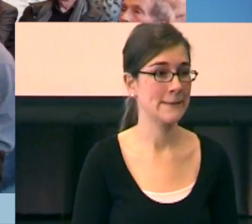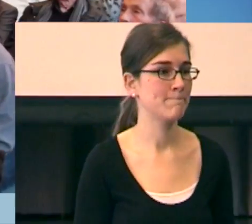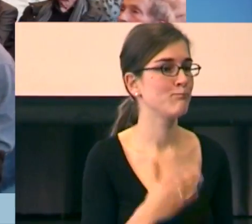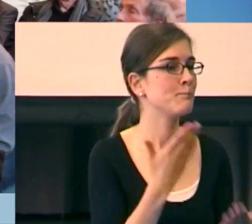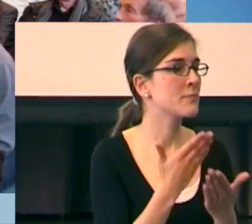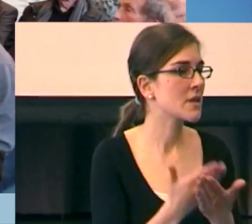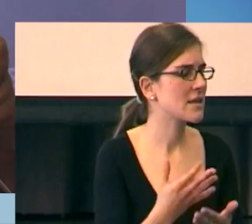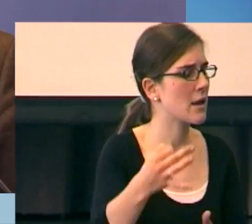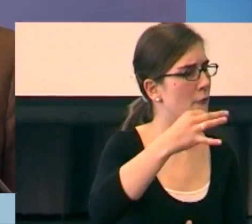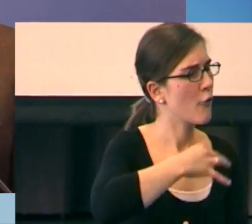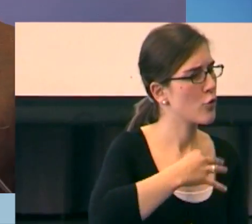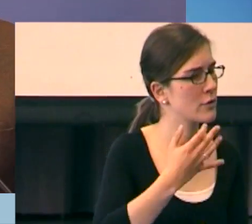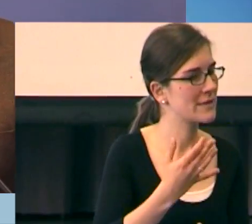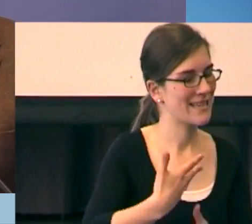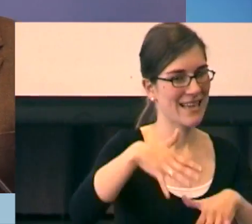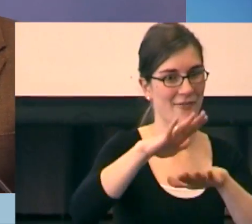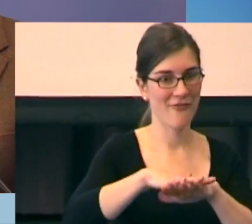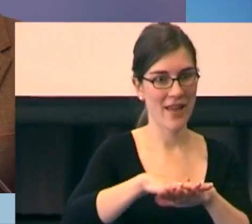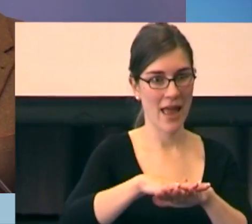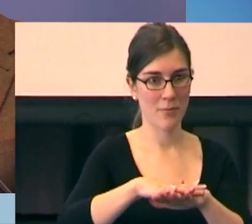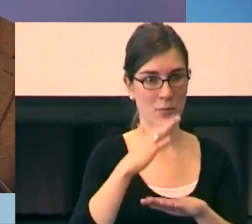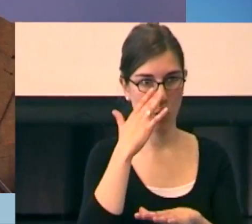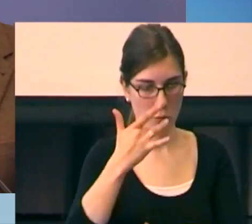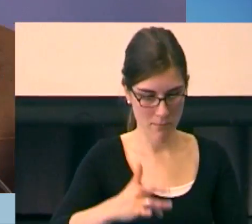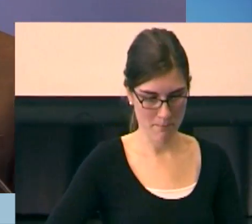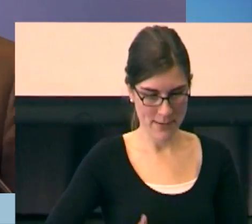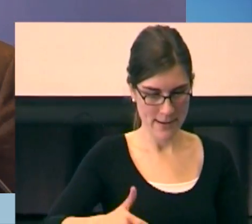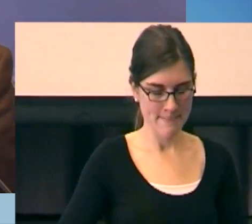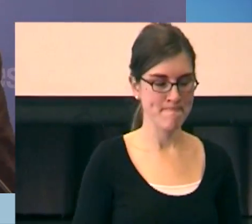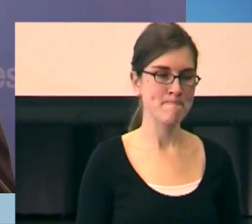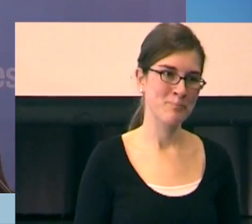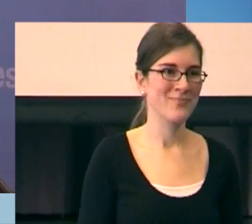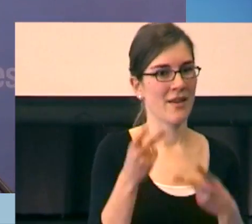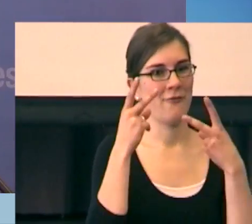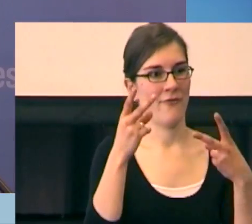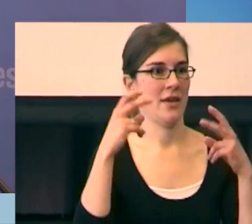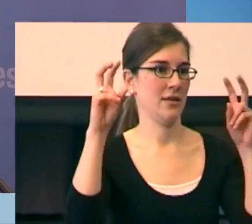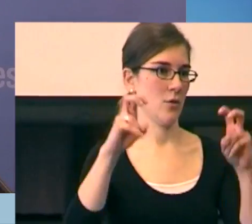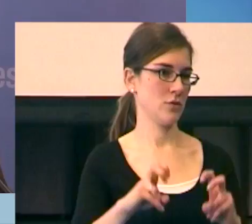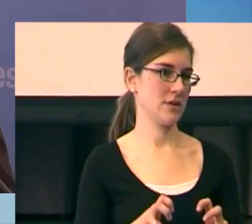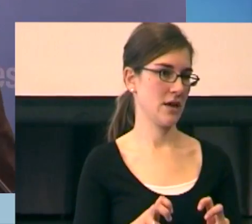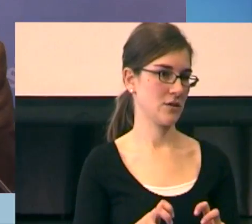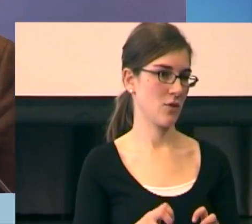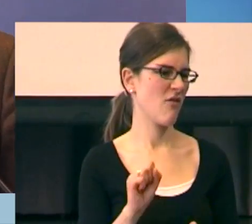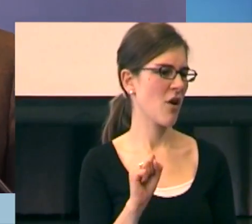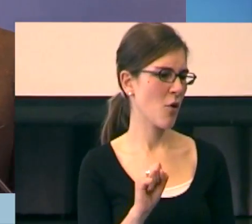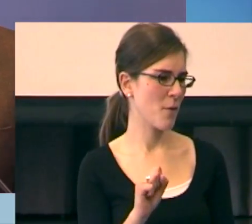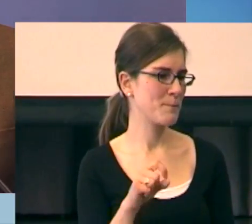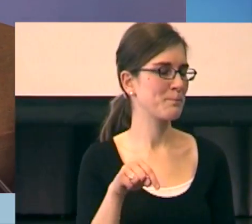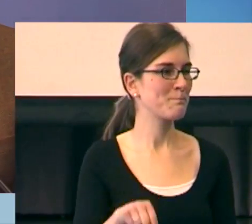Deswegen ist für uns die Gewebsprobe, die vorher abgenommen wird, so eine wichtige Untersuchung. Bei der Gewebsprobe